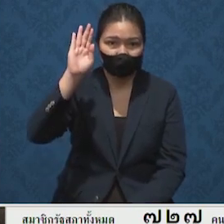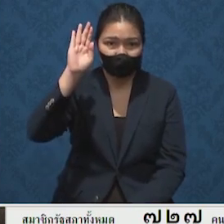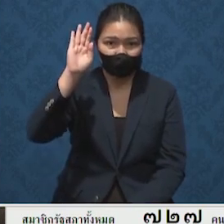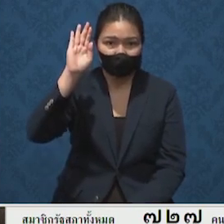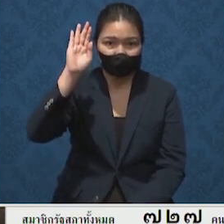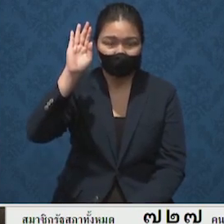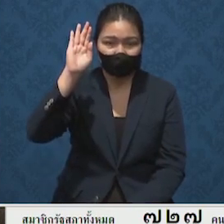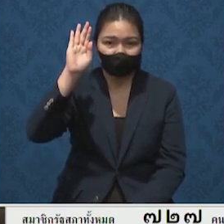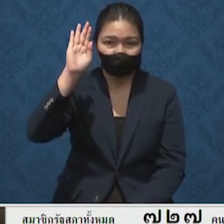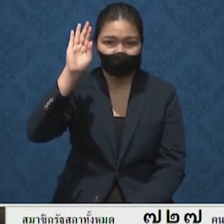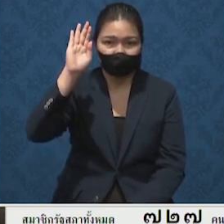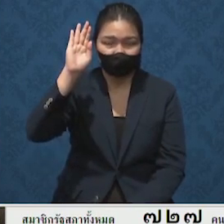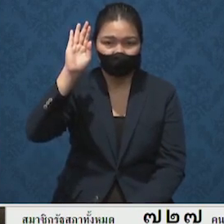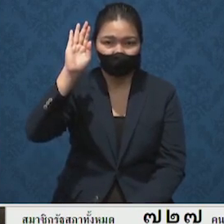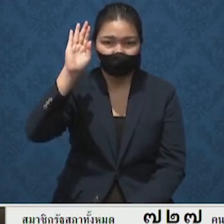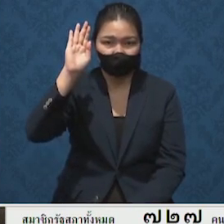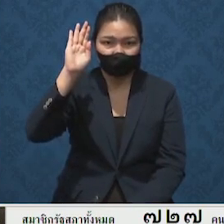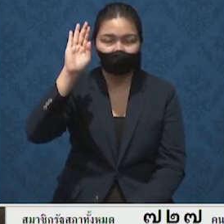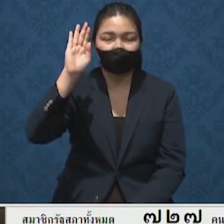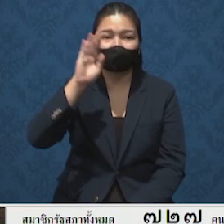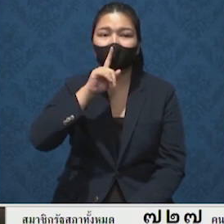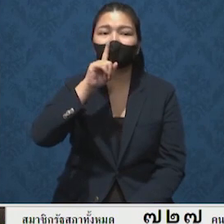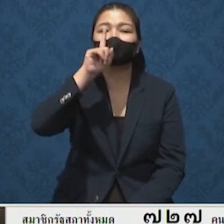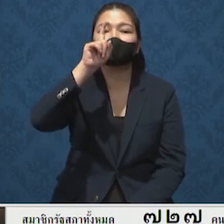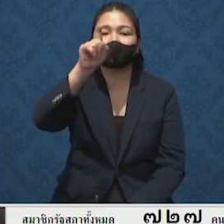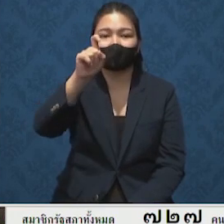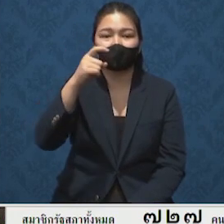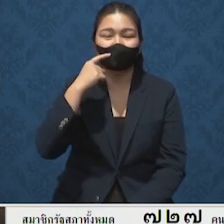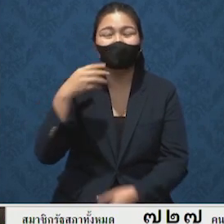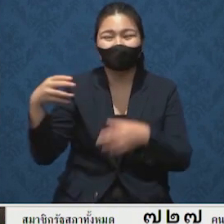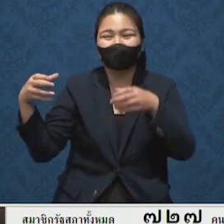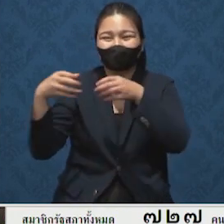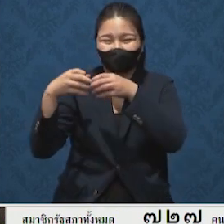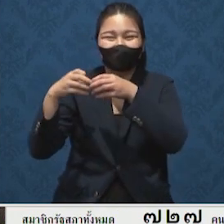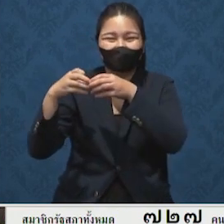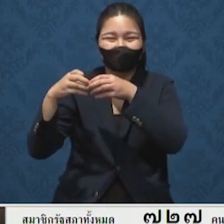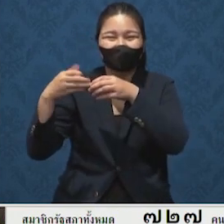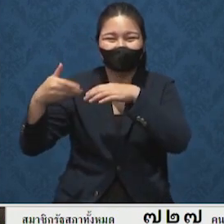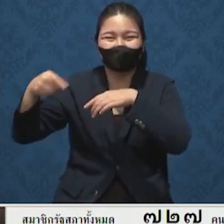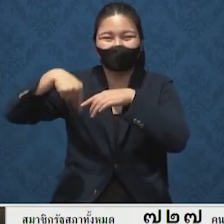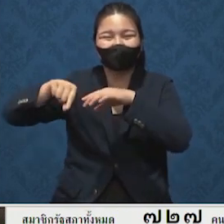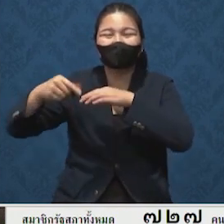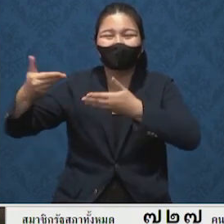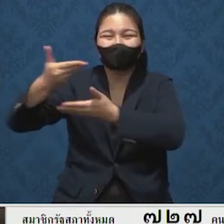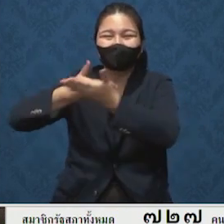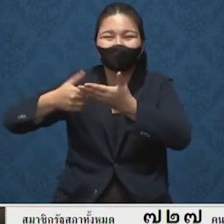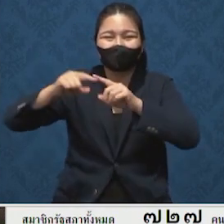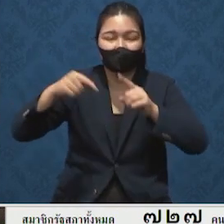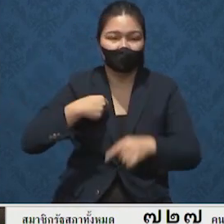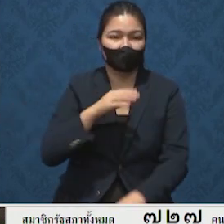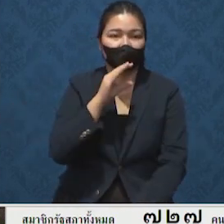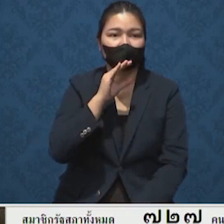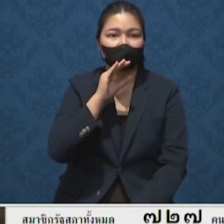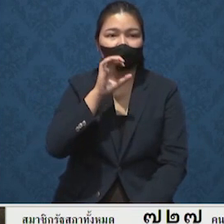ขออนุญาตหารือท่านประธานท่านให้คนอื่นหารือได้แต่ฟังเสียงอันนี้ท่านไม่ให้หารือท่าน